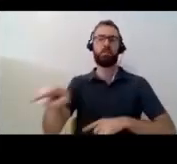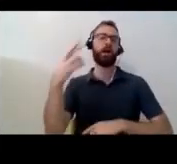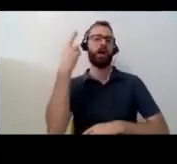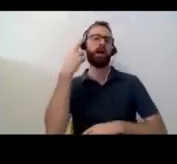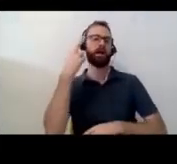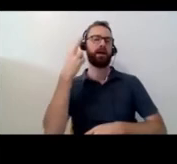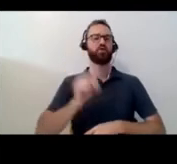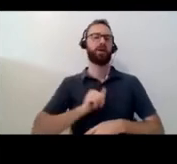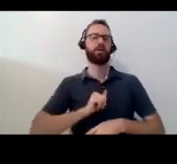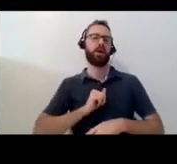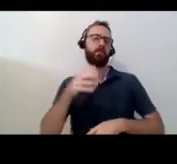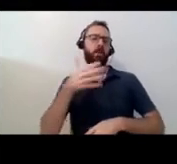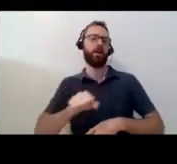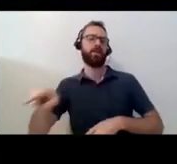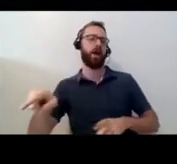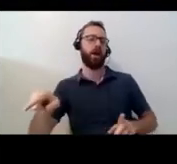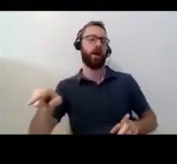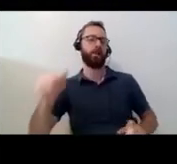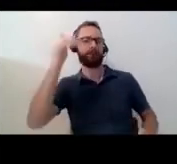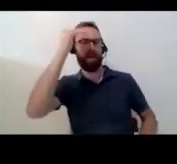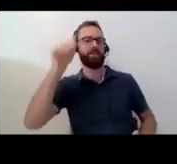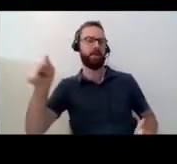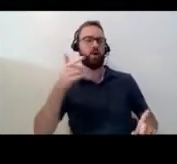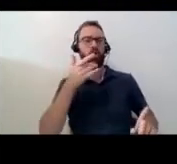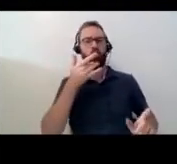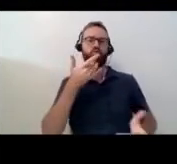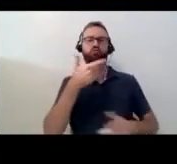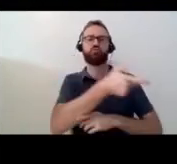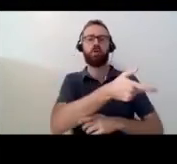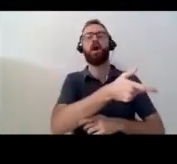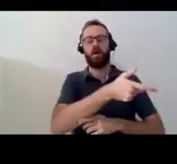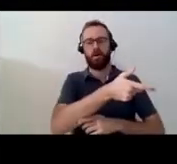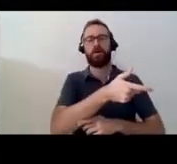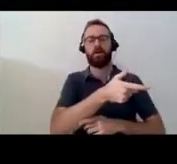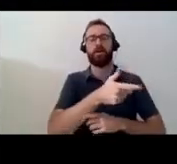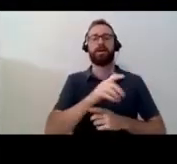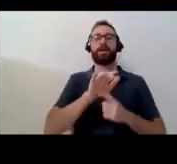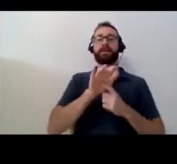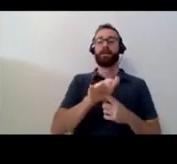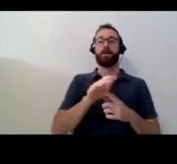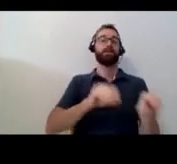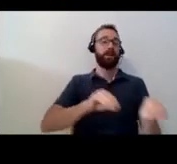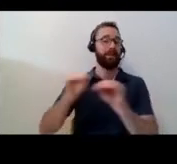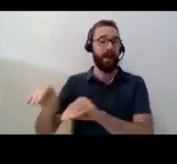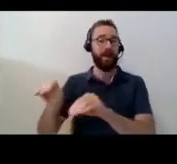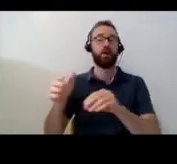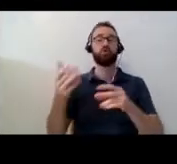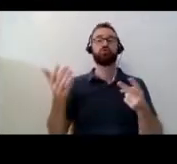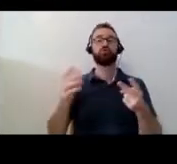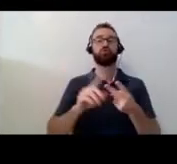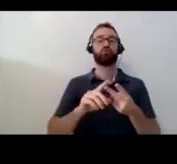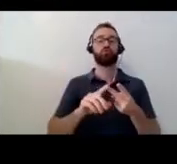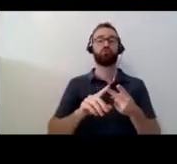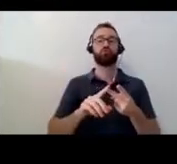du propriétaire. Donc, souvent, c'est ce qu'on peut voir, par exemple, dans des déménagements ou quand une